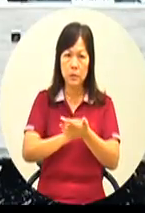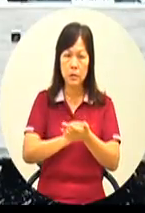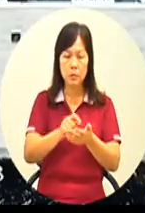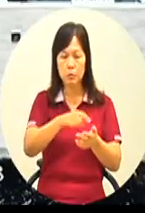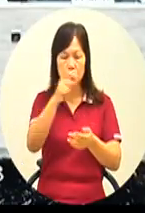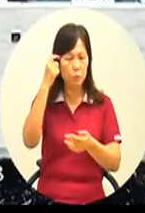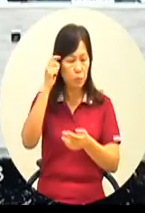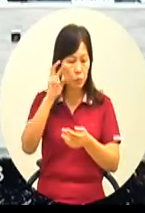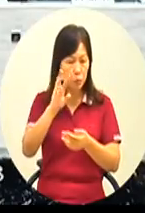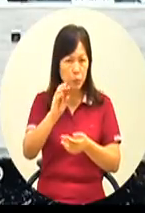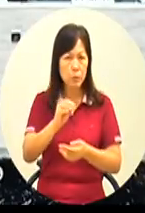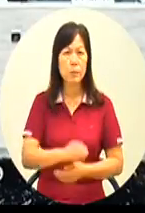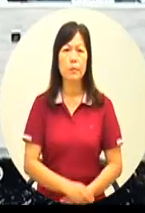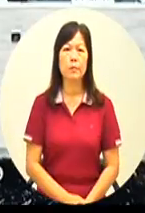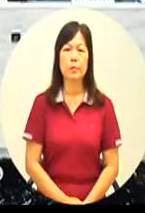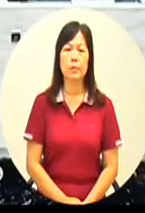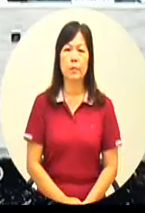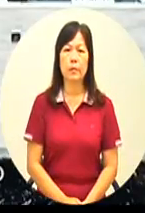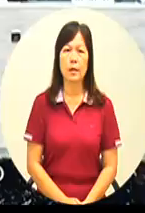见？没有啊。